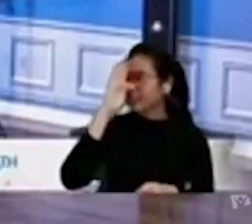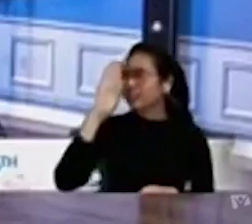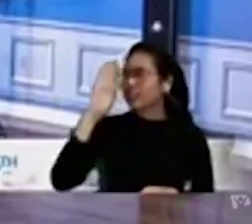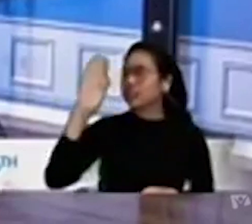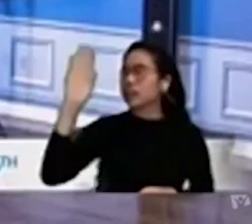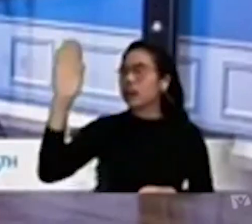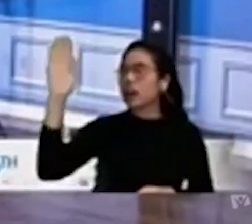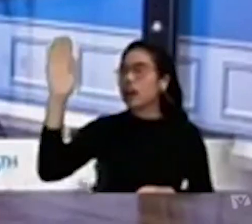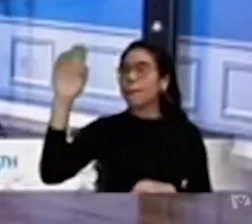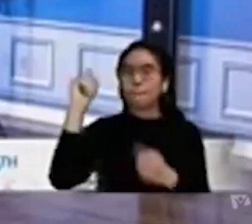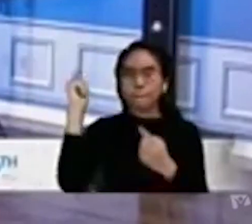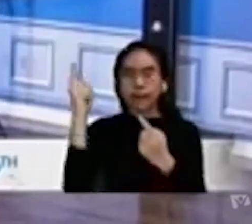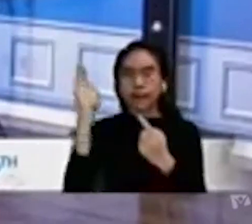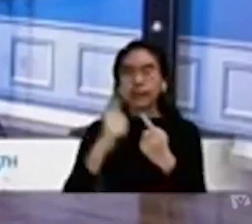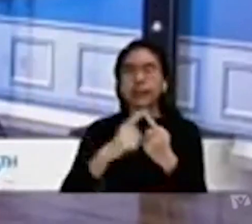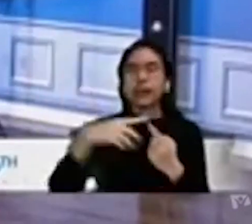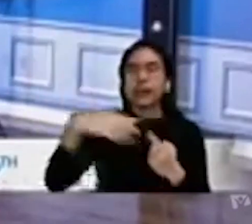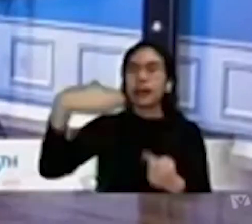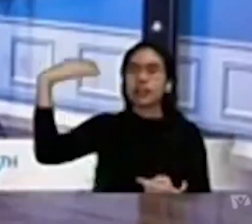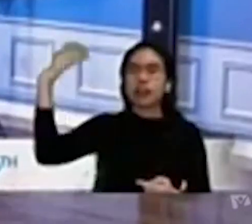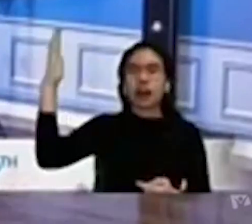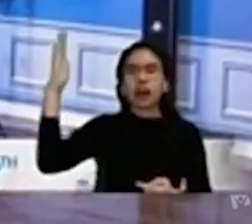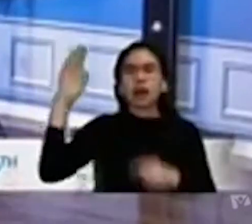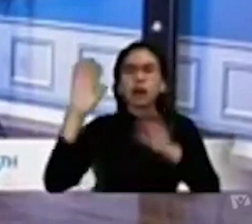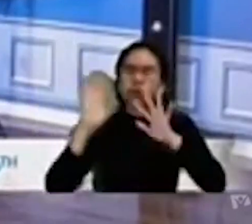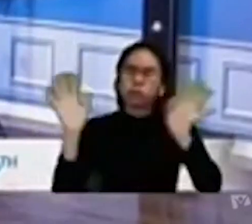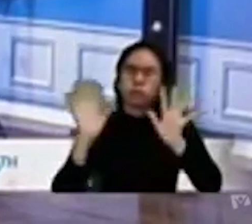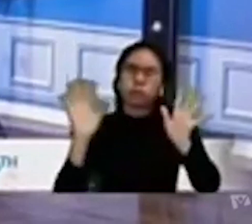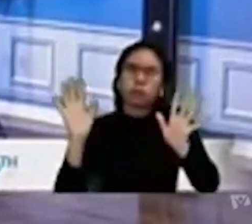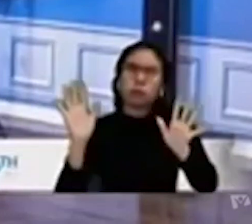setiap padanya tiada